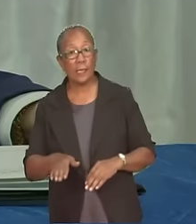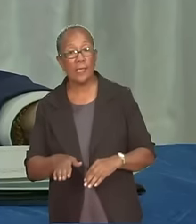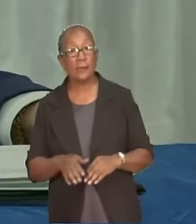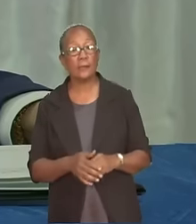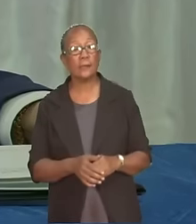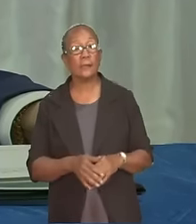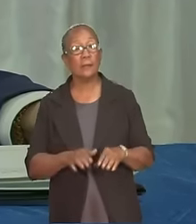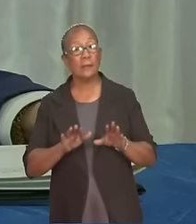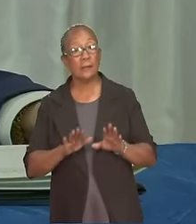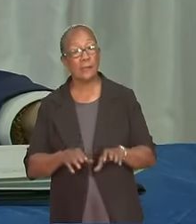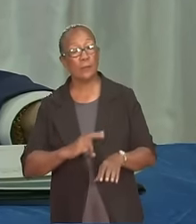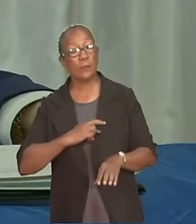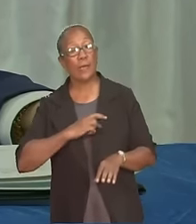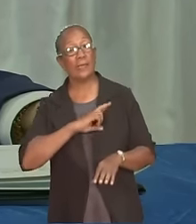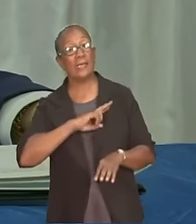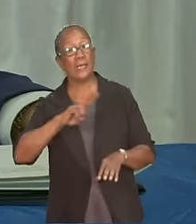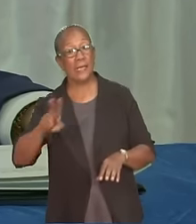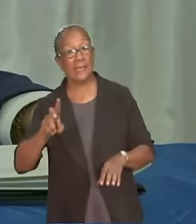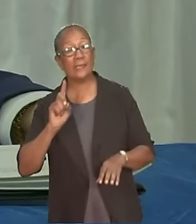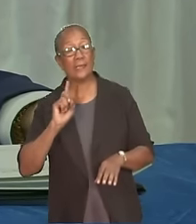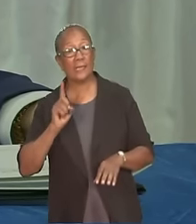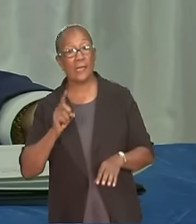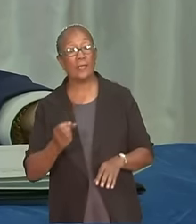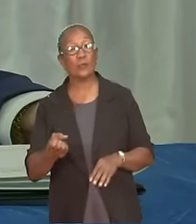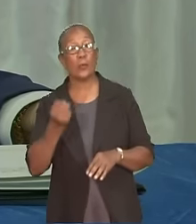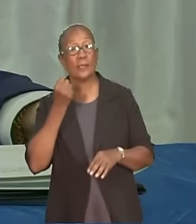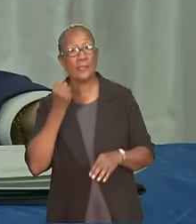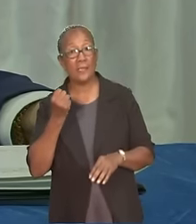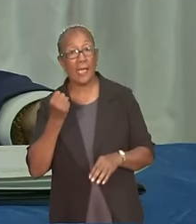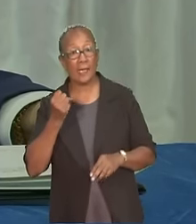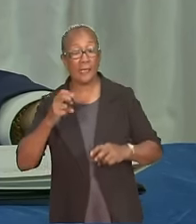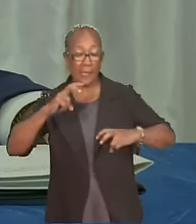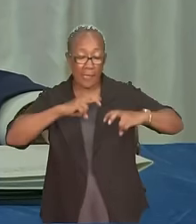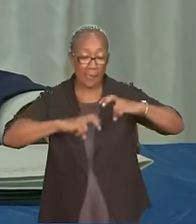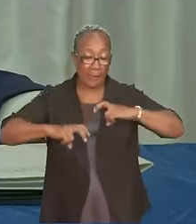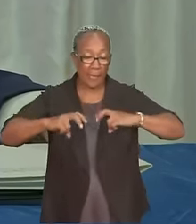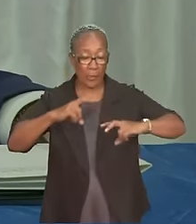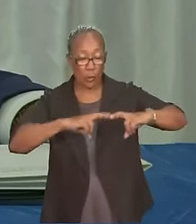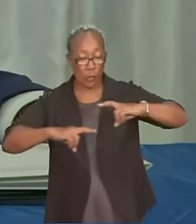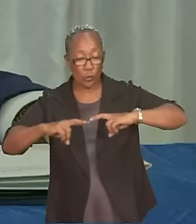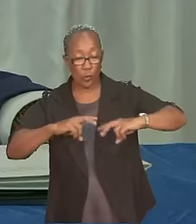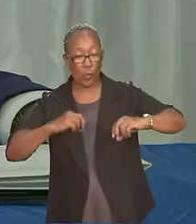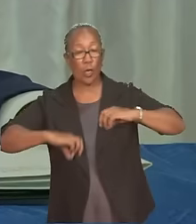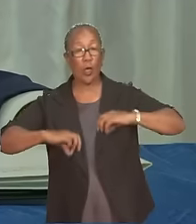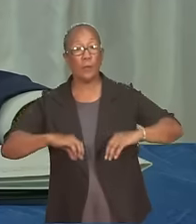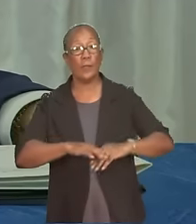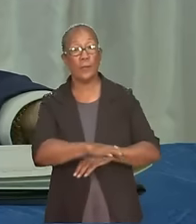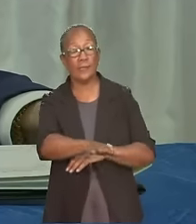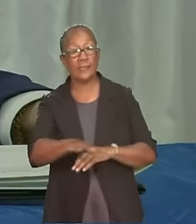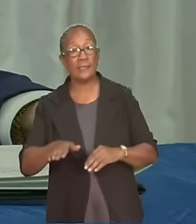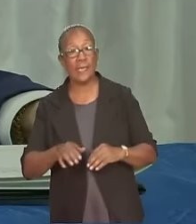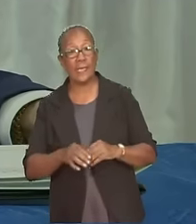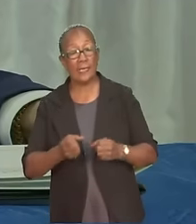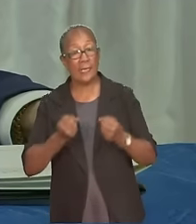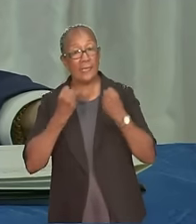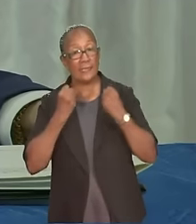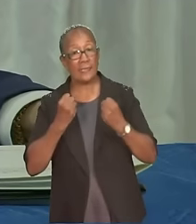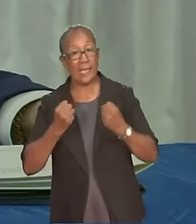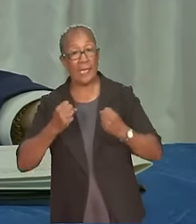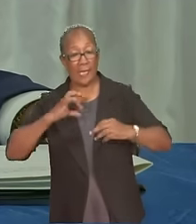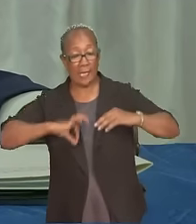ben helemaal eens dat als we sterke interne controles hebben op de ministeries, sterke interne controle hebben